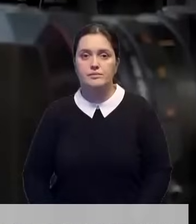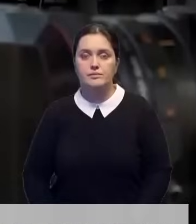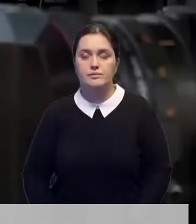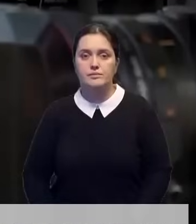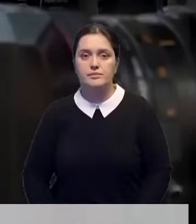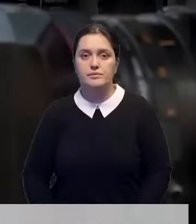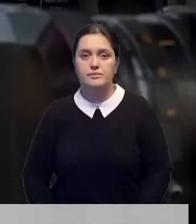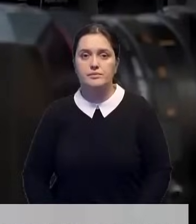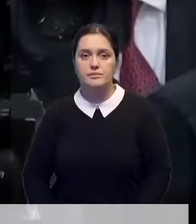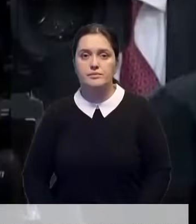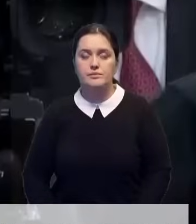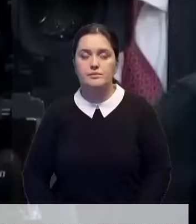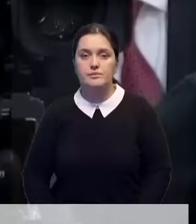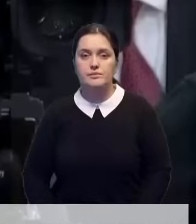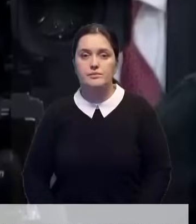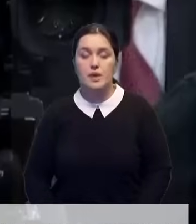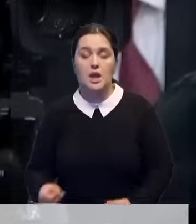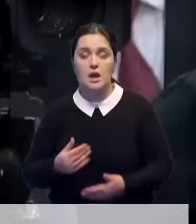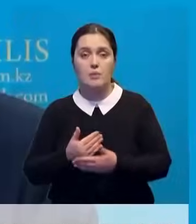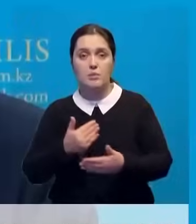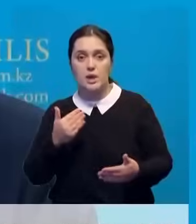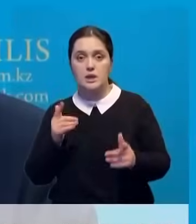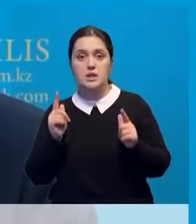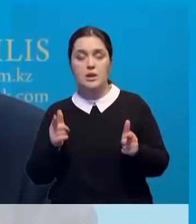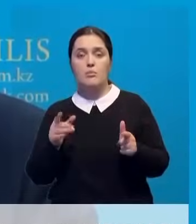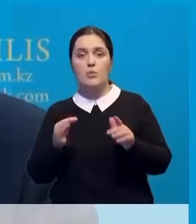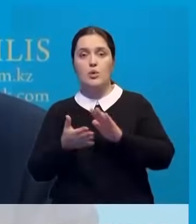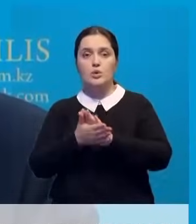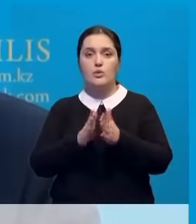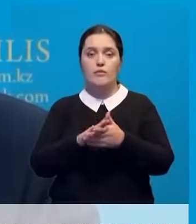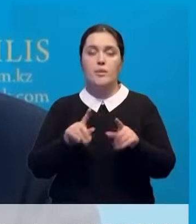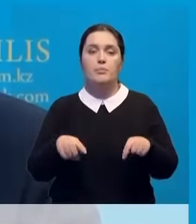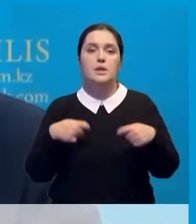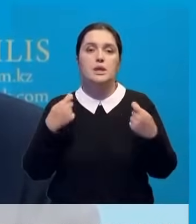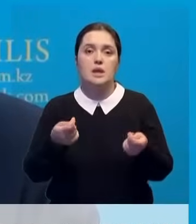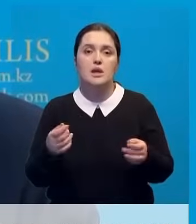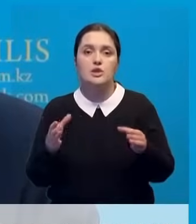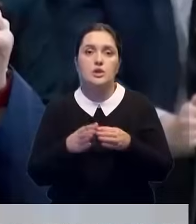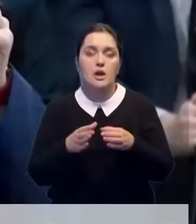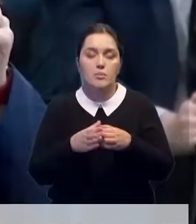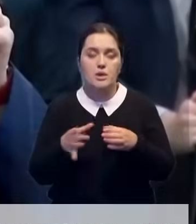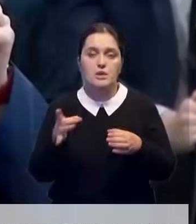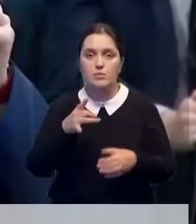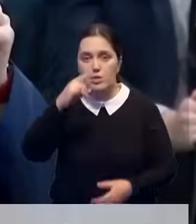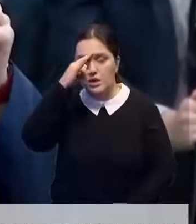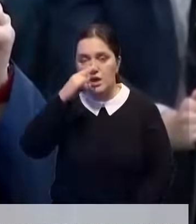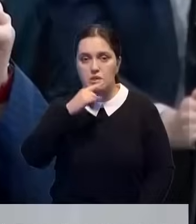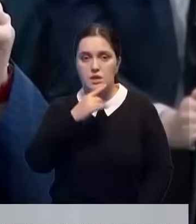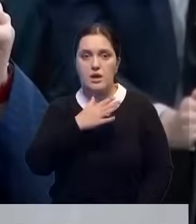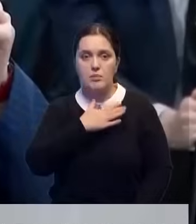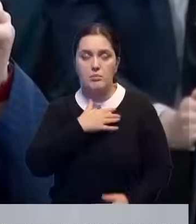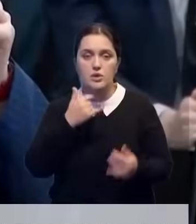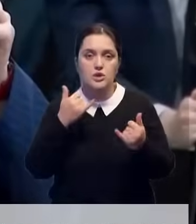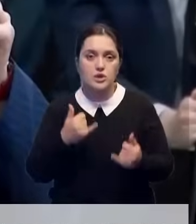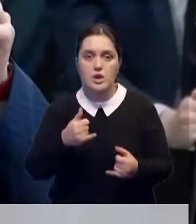В соответствии с предварительным соглашением по условиям передачи компании Республики Казахстан, мы сейчас не